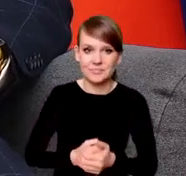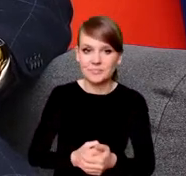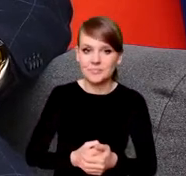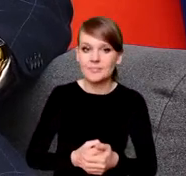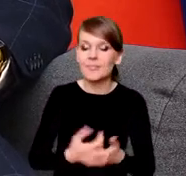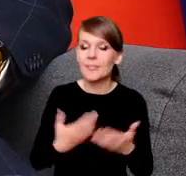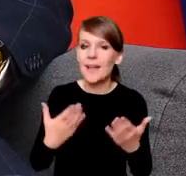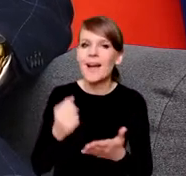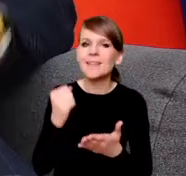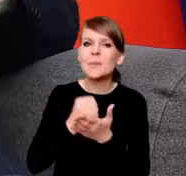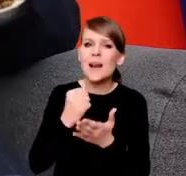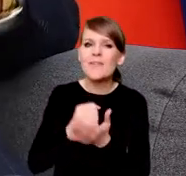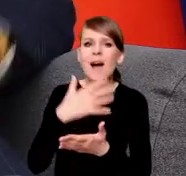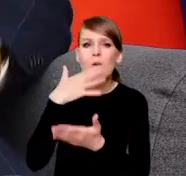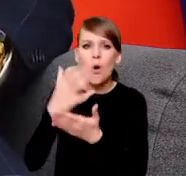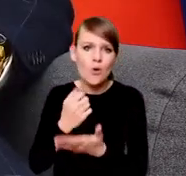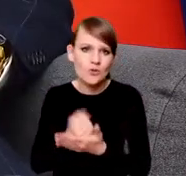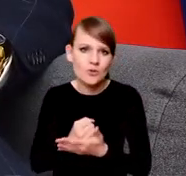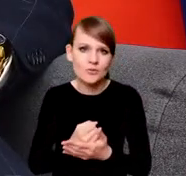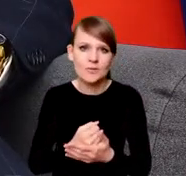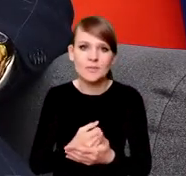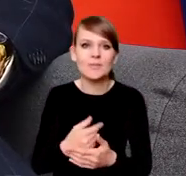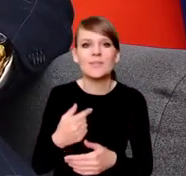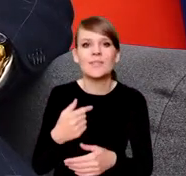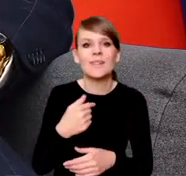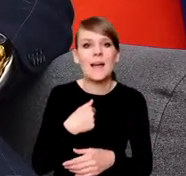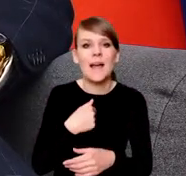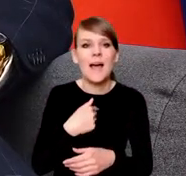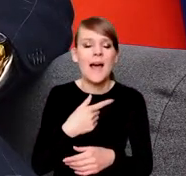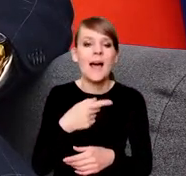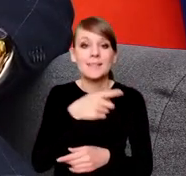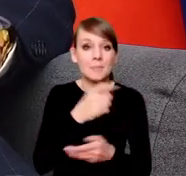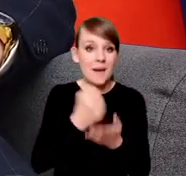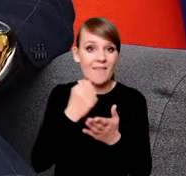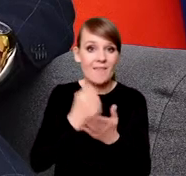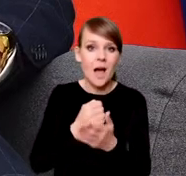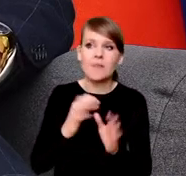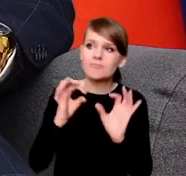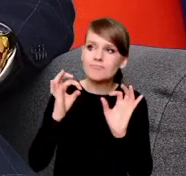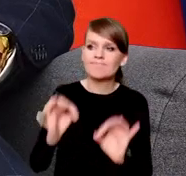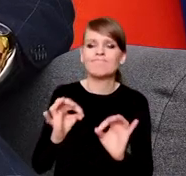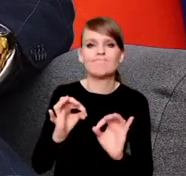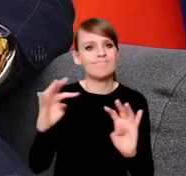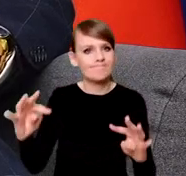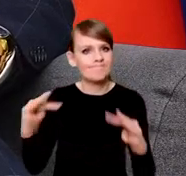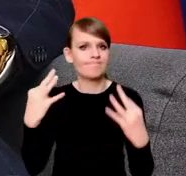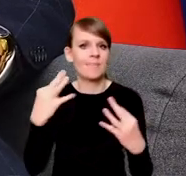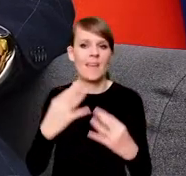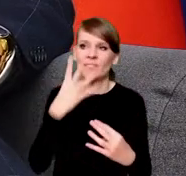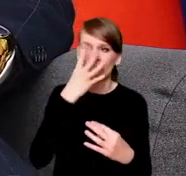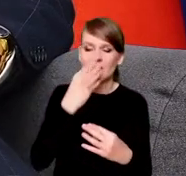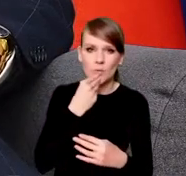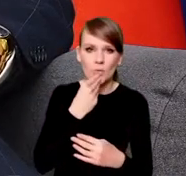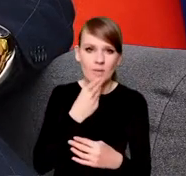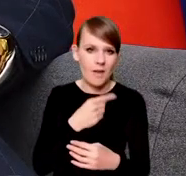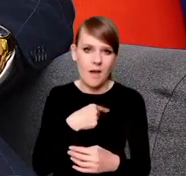tak pesymistycznie do sformułowania, że to buduje wizerunek, bo myślę, że to ważne, dobre, a być może